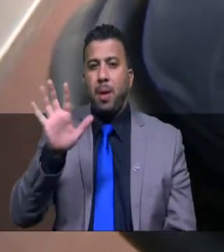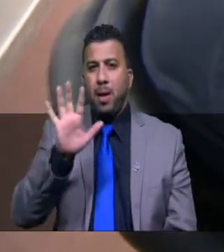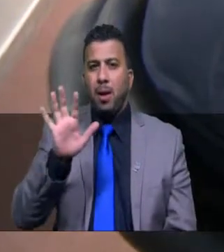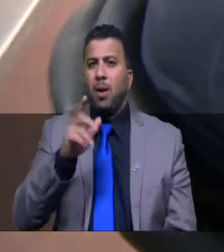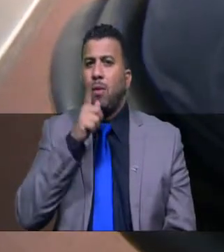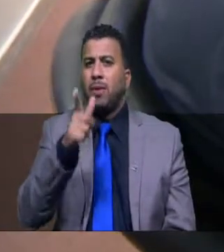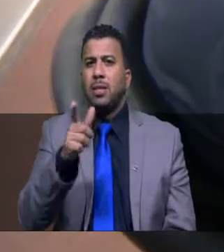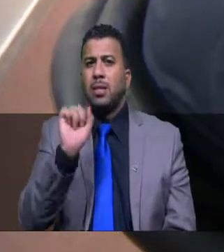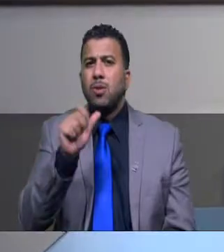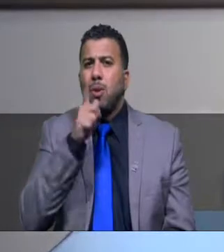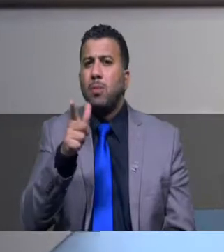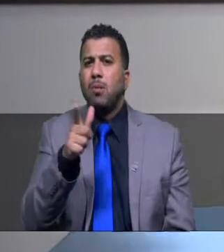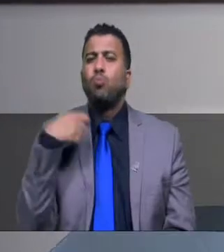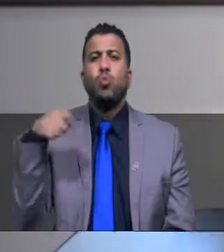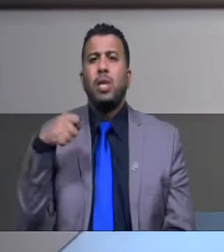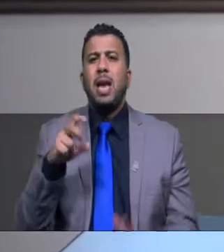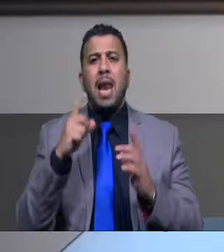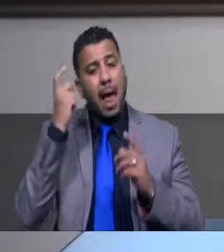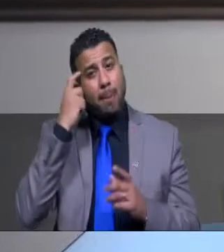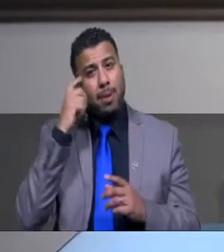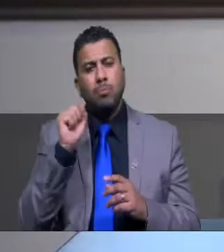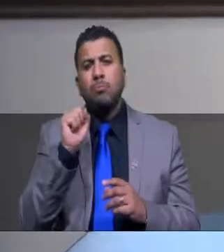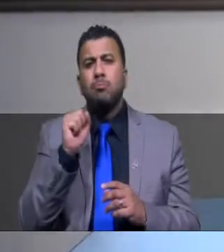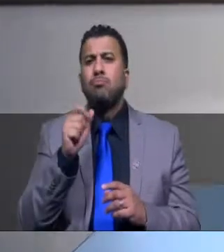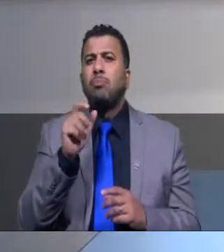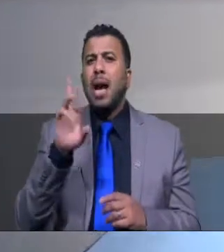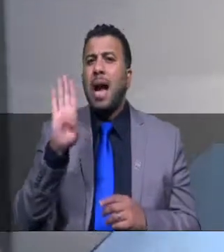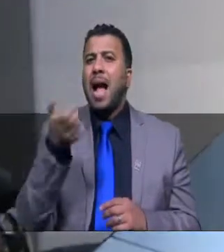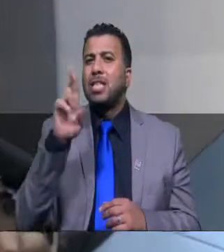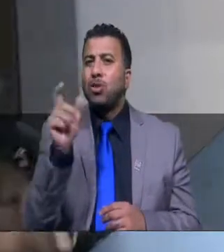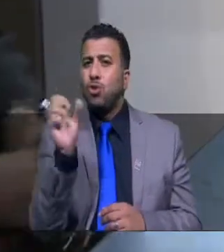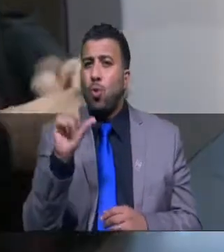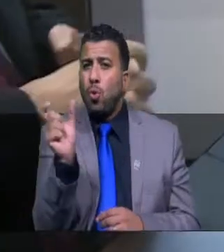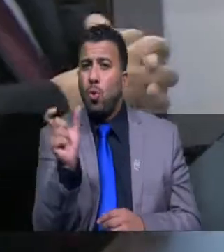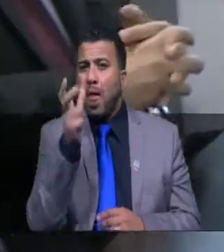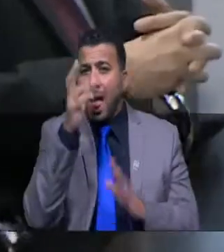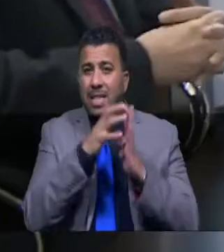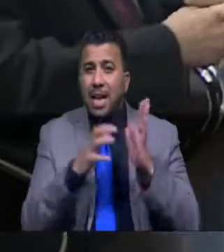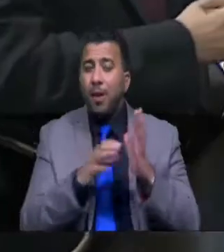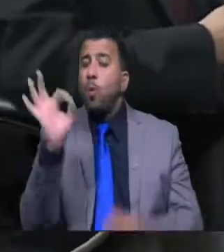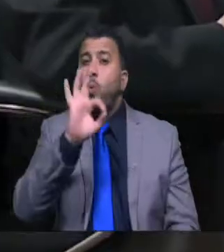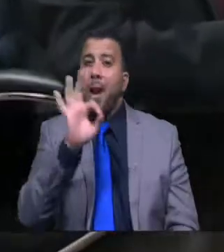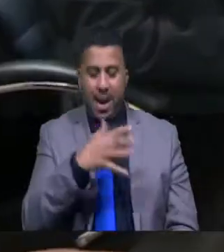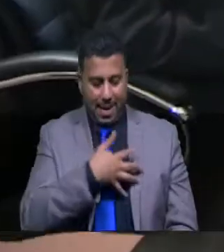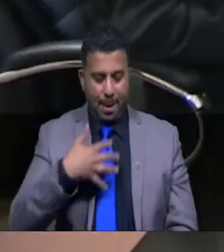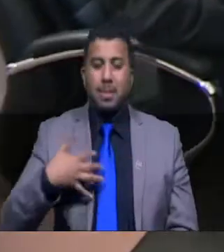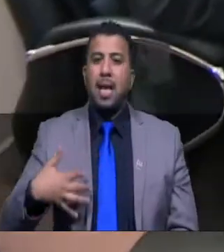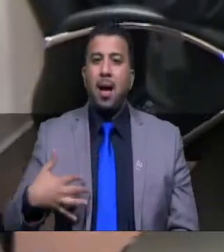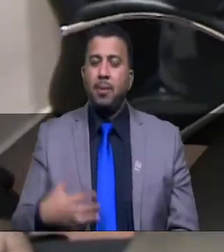والأوروبية، وفرانز هومير المدير العلمي لمنتزه كارنون توم الأثرية بجمهورية النمسا.